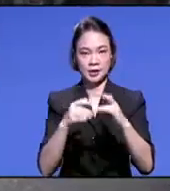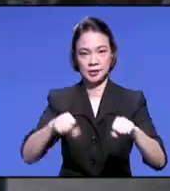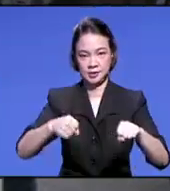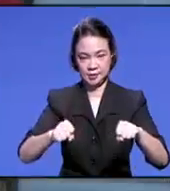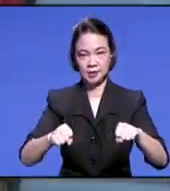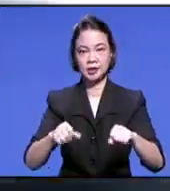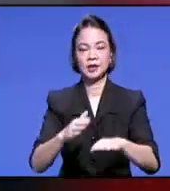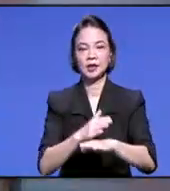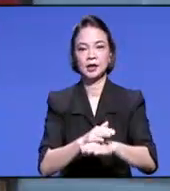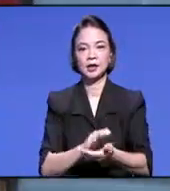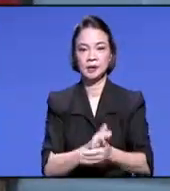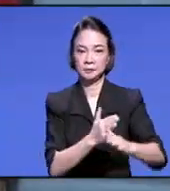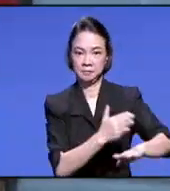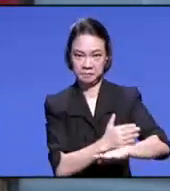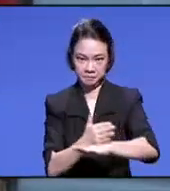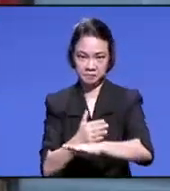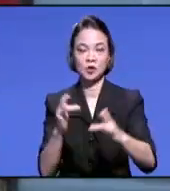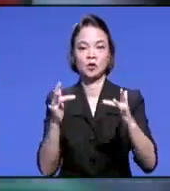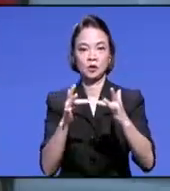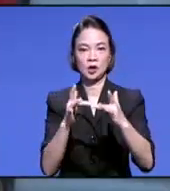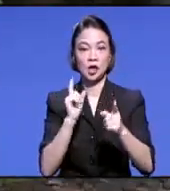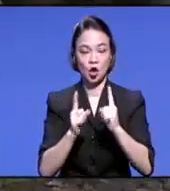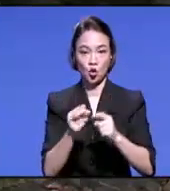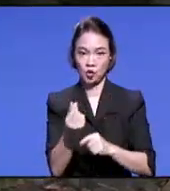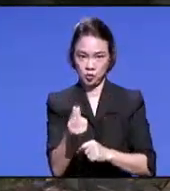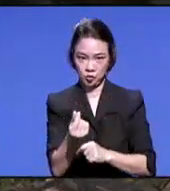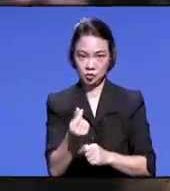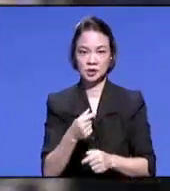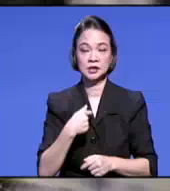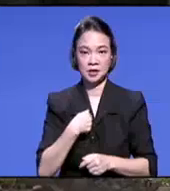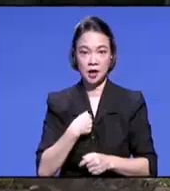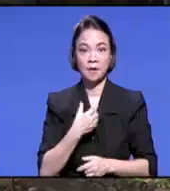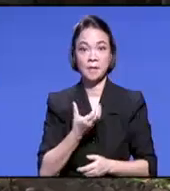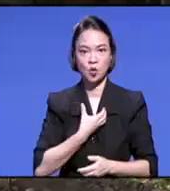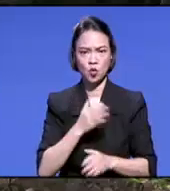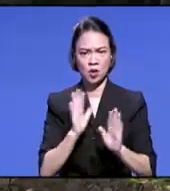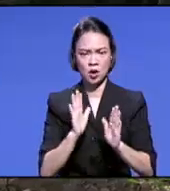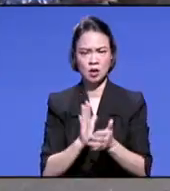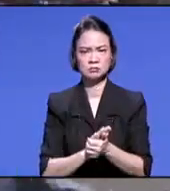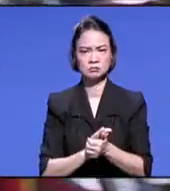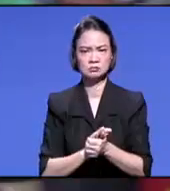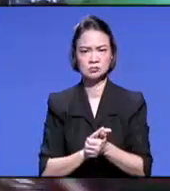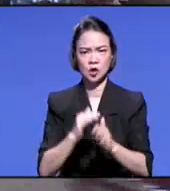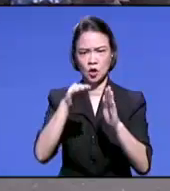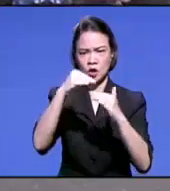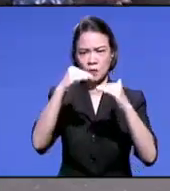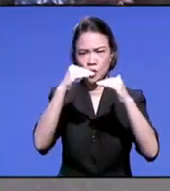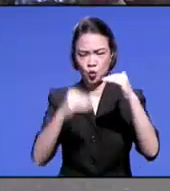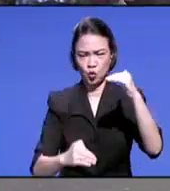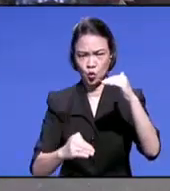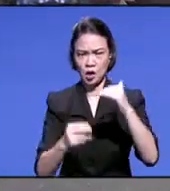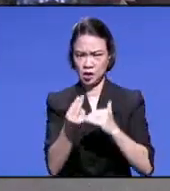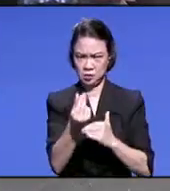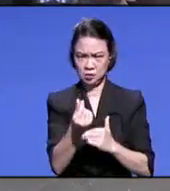online. Namun kalau mengenai tarif, kami menginginkan tidak adanya lagi penurunan nilai